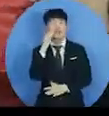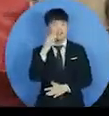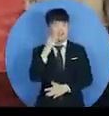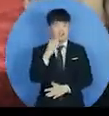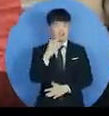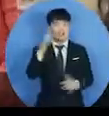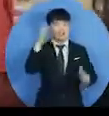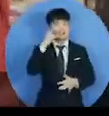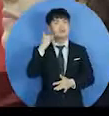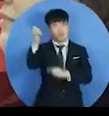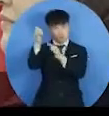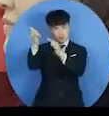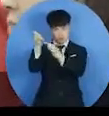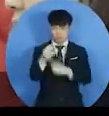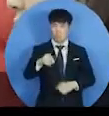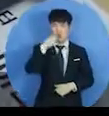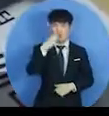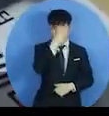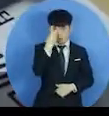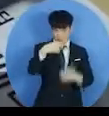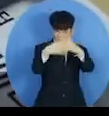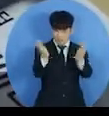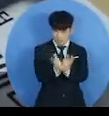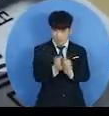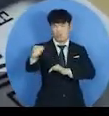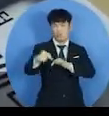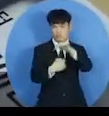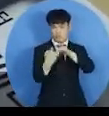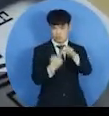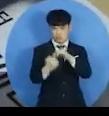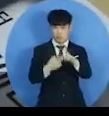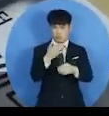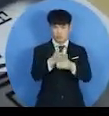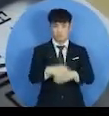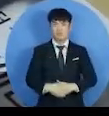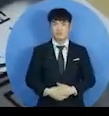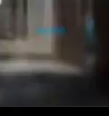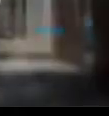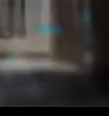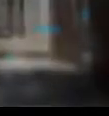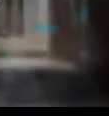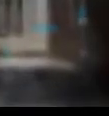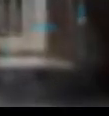천안시가 학부모로 구성된 건강 먹거리 지킴이단을 운영합니다.